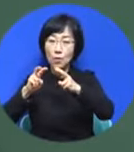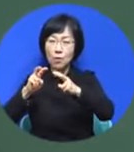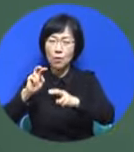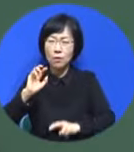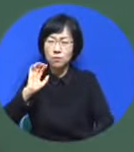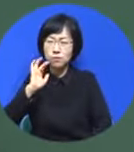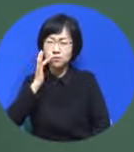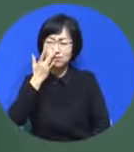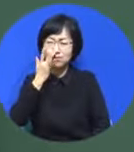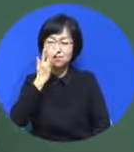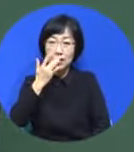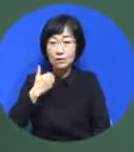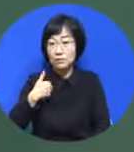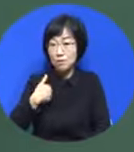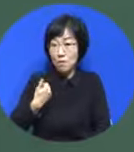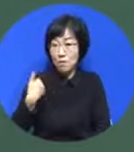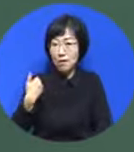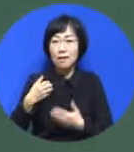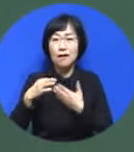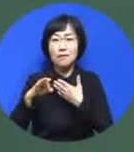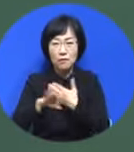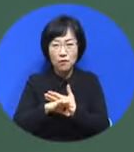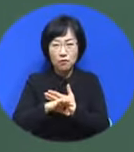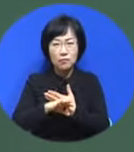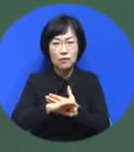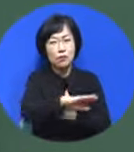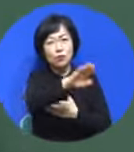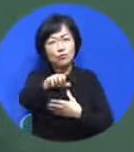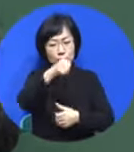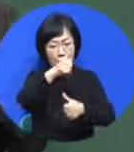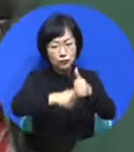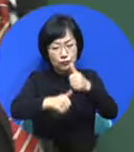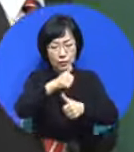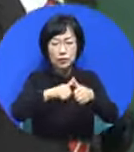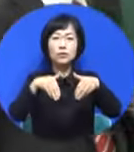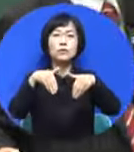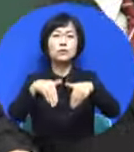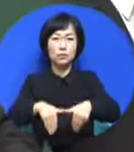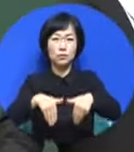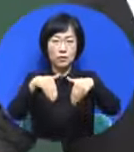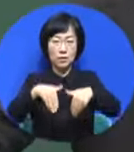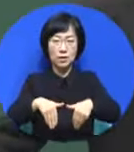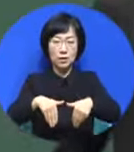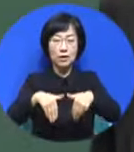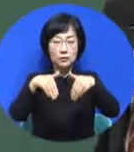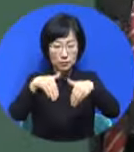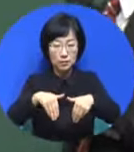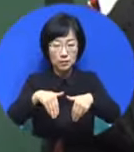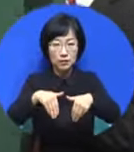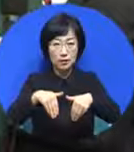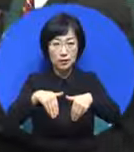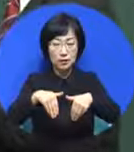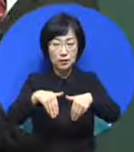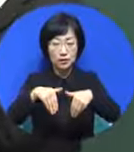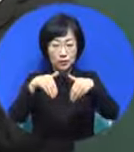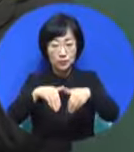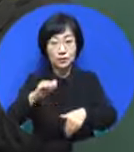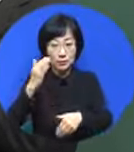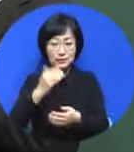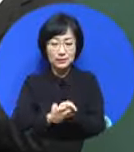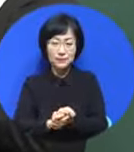여러분의 후대는 노예로 가야 되는 겁니다. Because you do not understand evangelism and missions, your future generations will